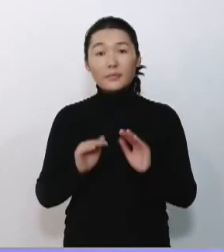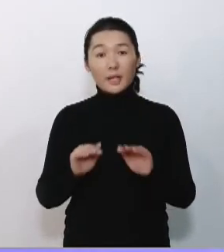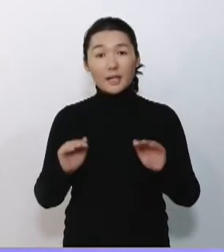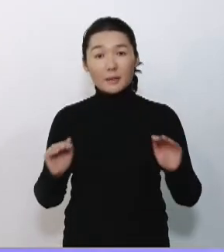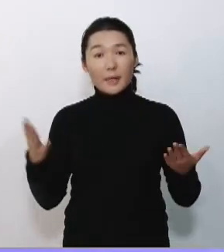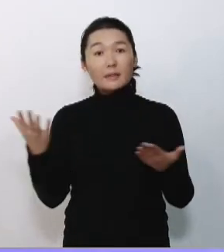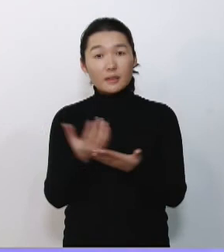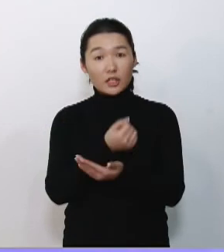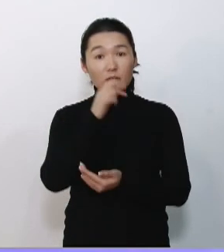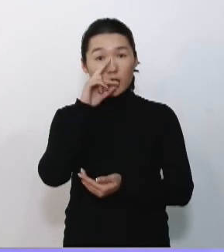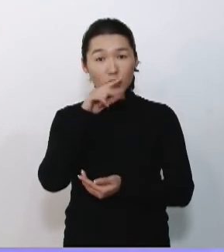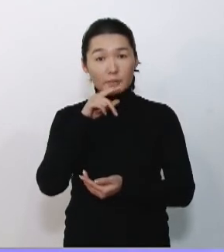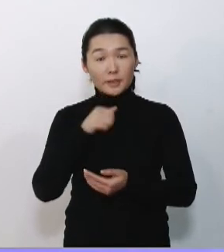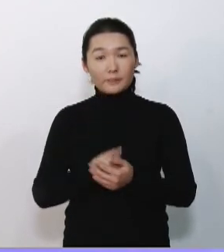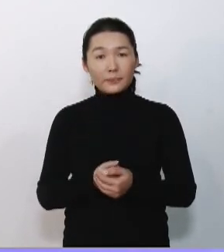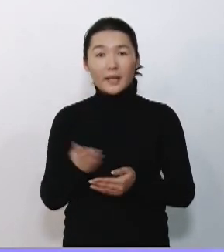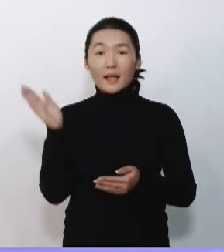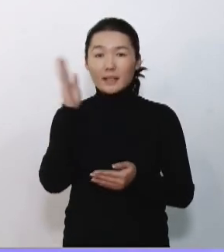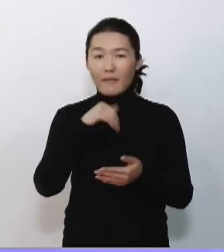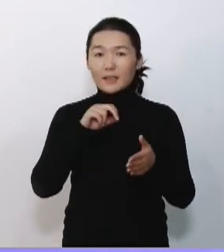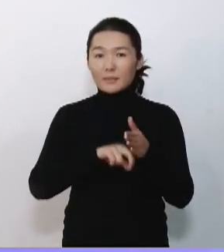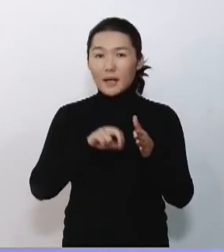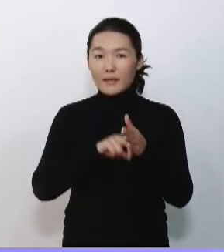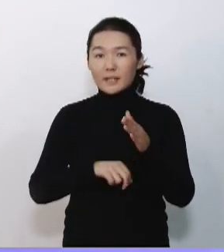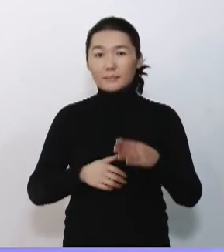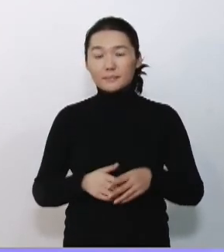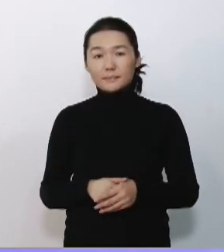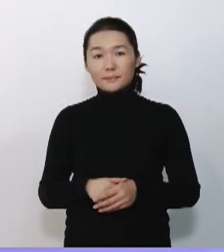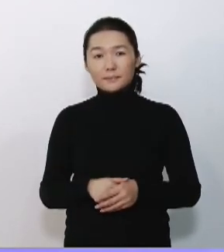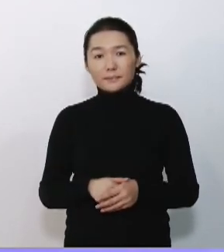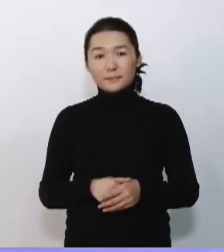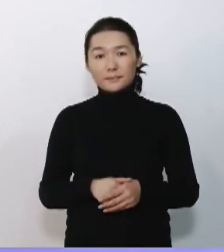Ребята, нашли ошибки? Давайте проверим.